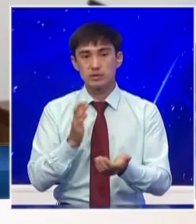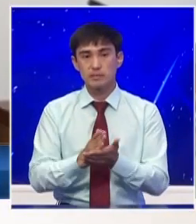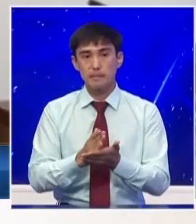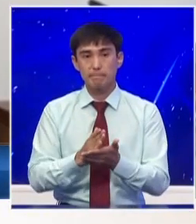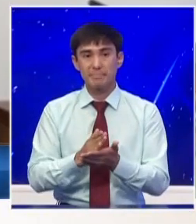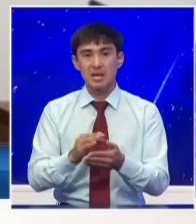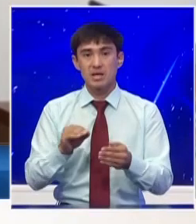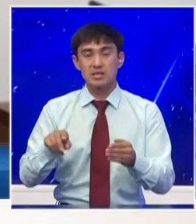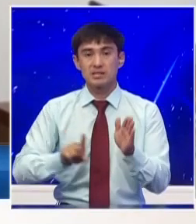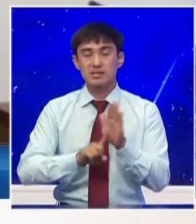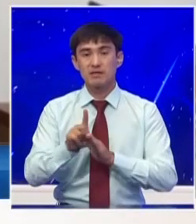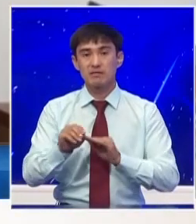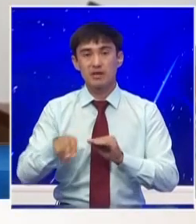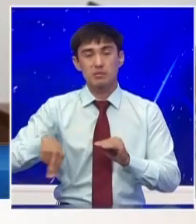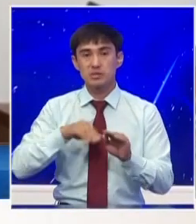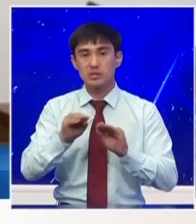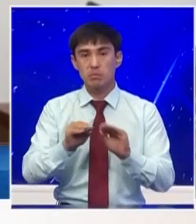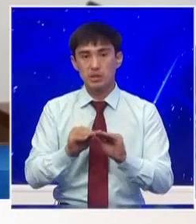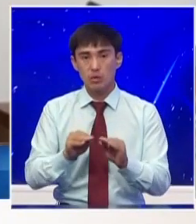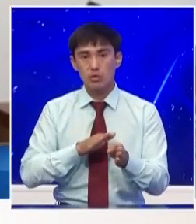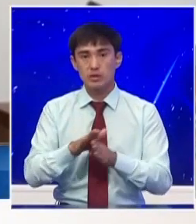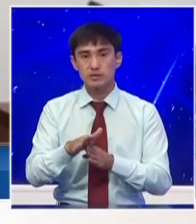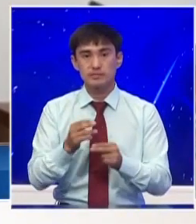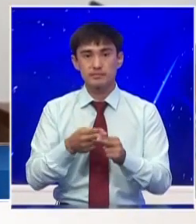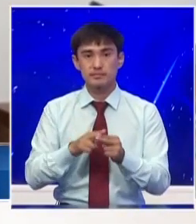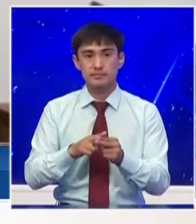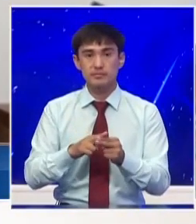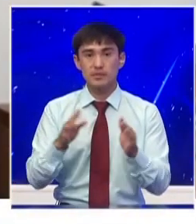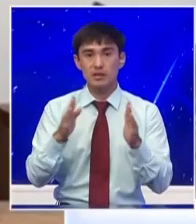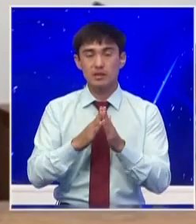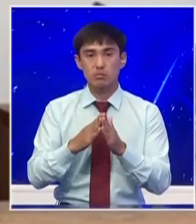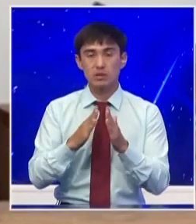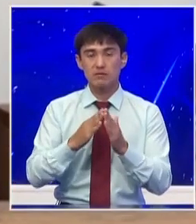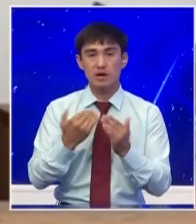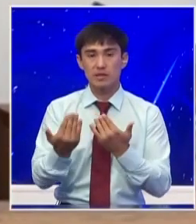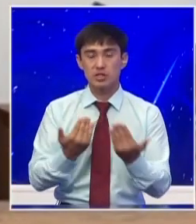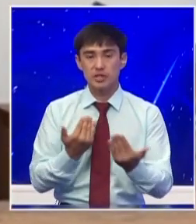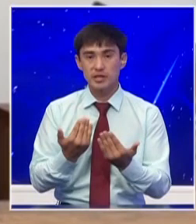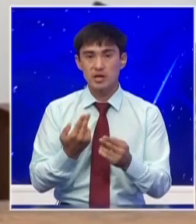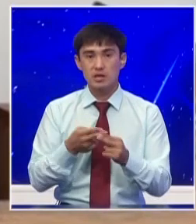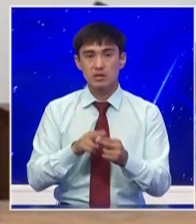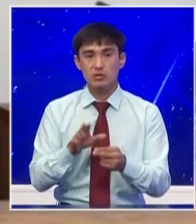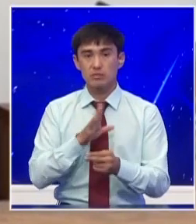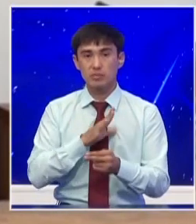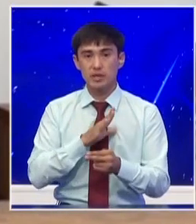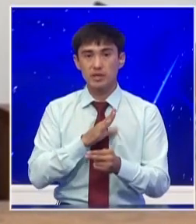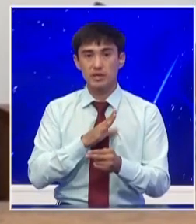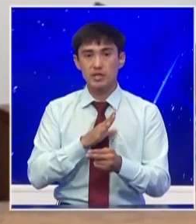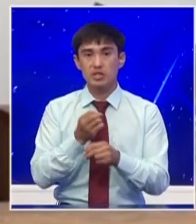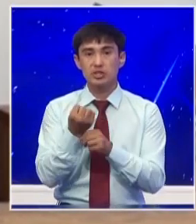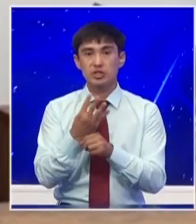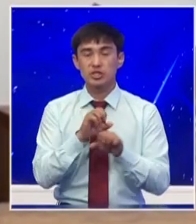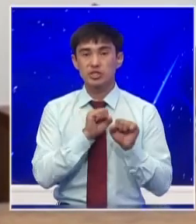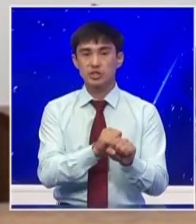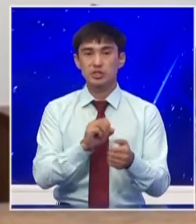составлены административные протоколы за противоправные действия в сфере семейно-бытовых отношений, по которым вынесено 14